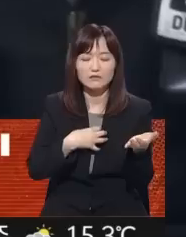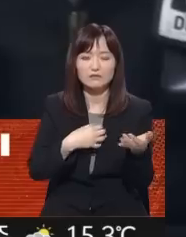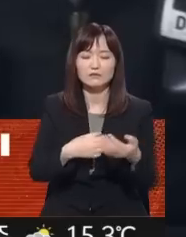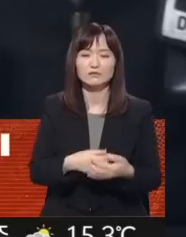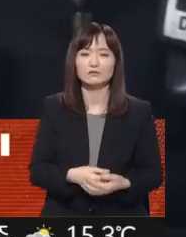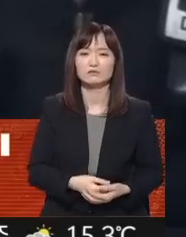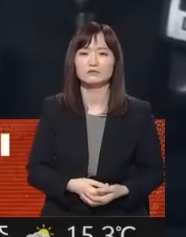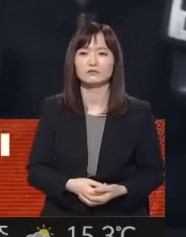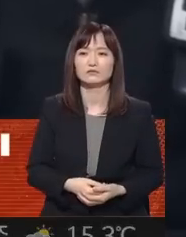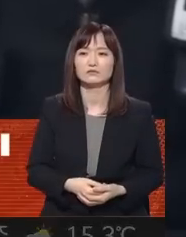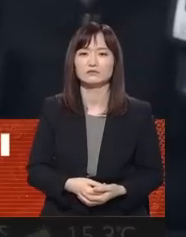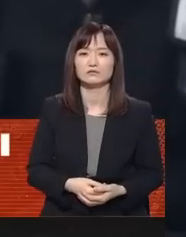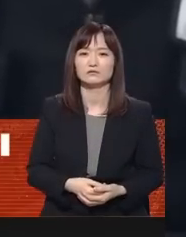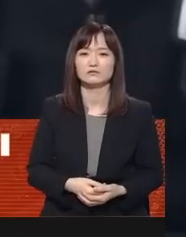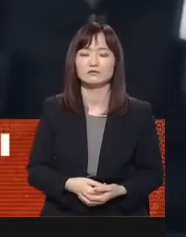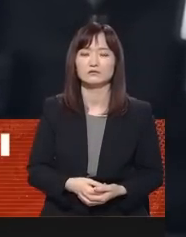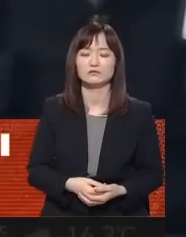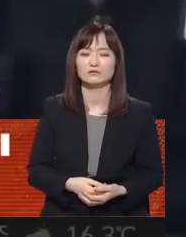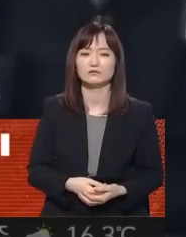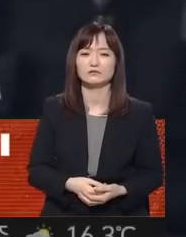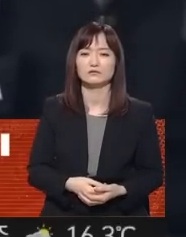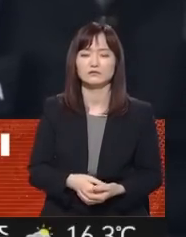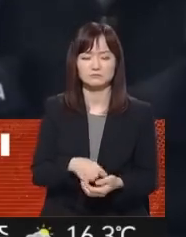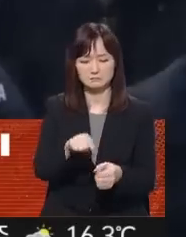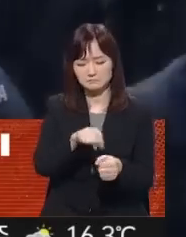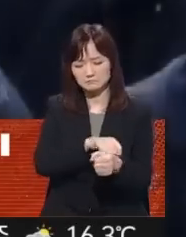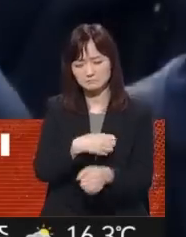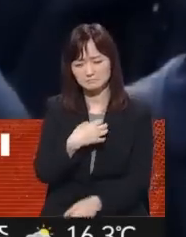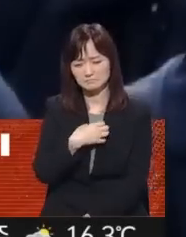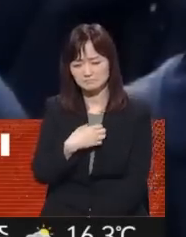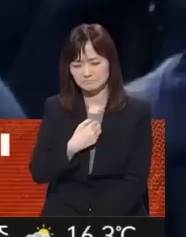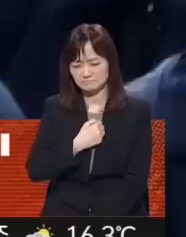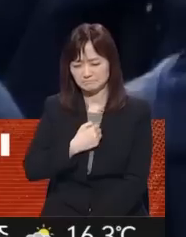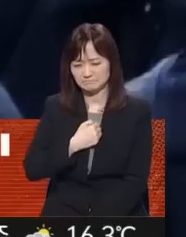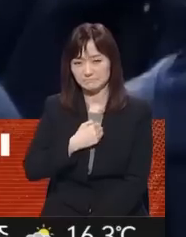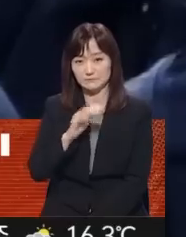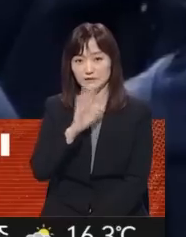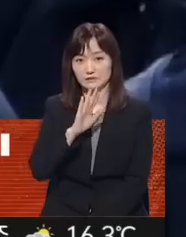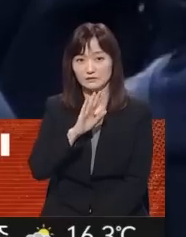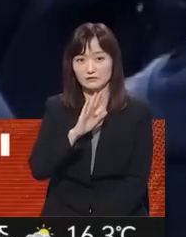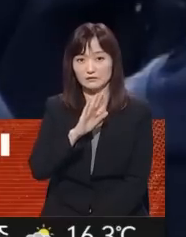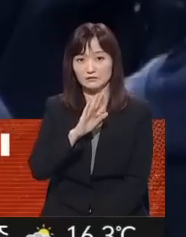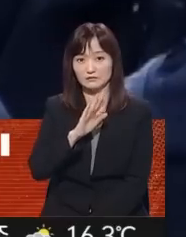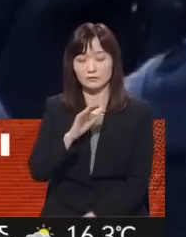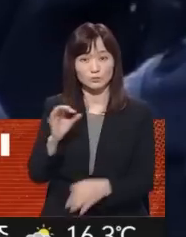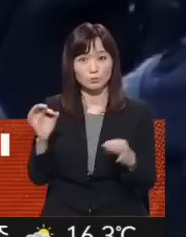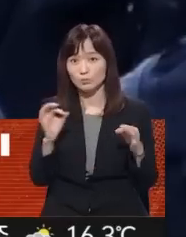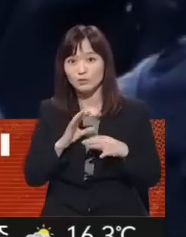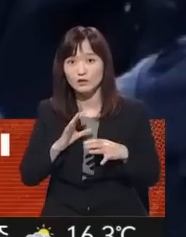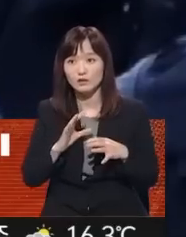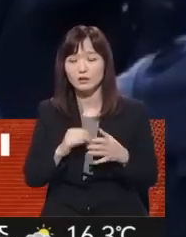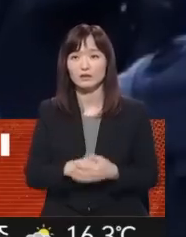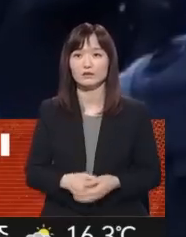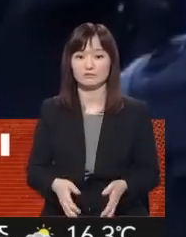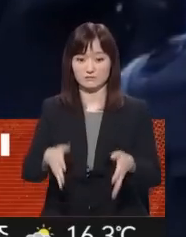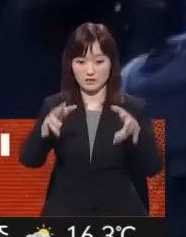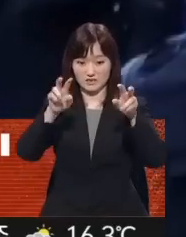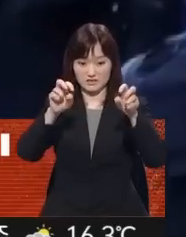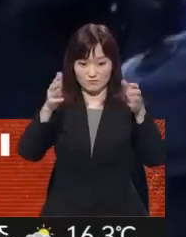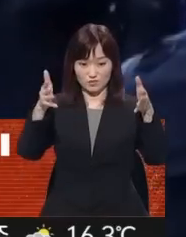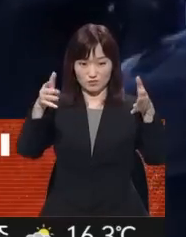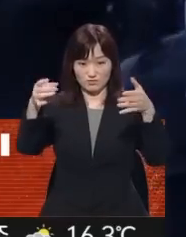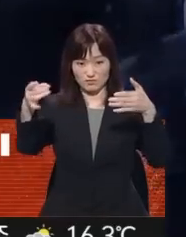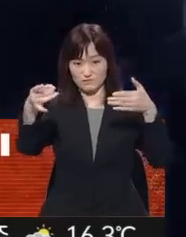상황이었고 저는 더더욱 이게 특정 원한이 아니었다는 말이 저는 더 아연실색할 수밖에 없는 거야 이게 29층에도 쏘이고 제가